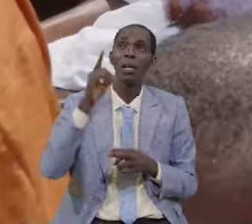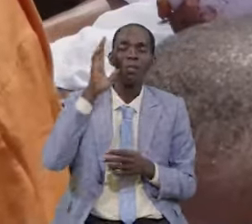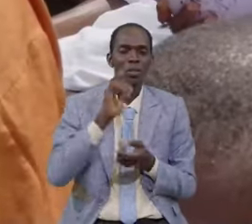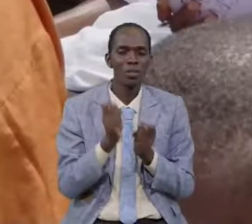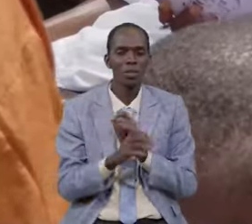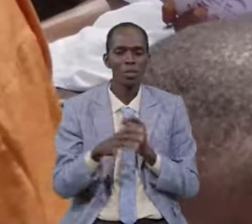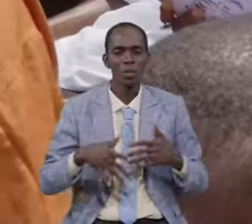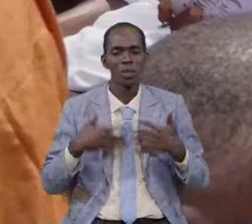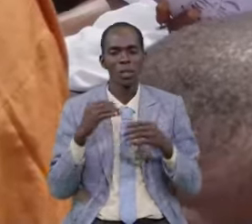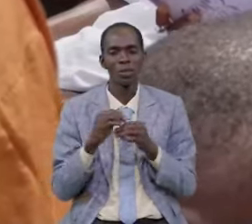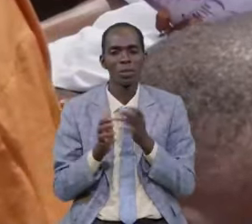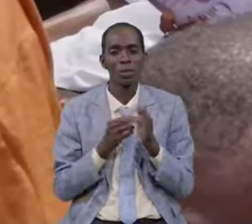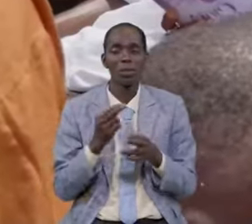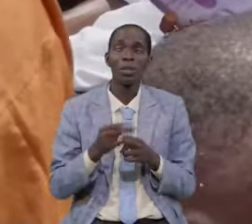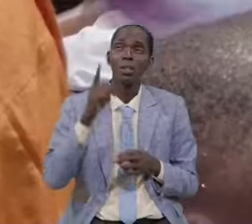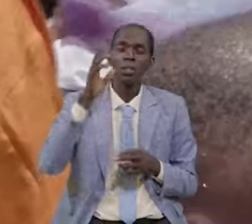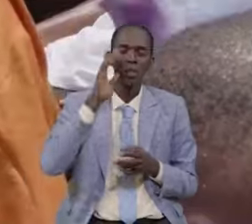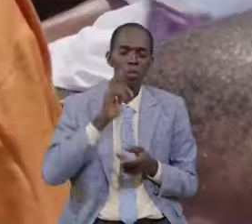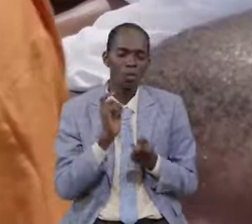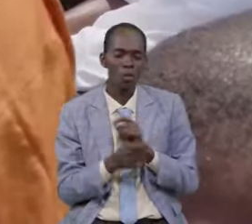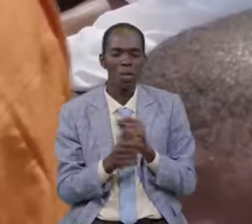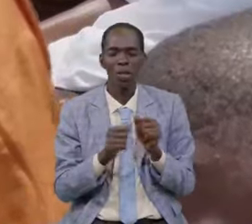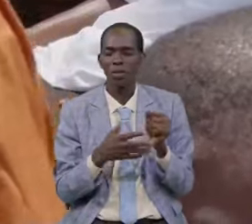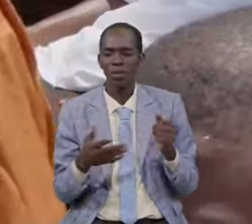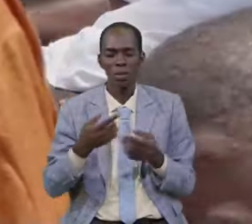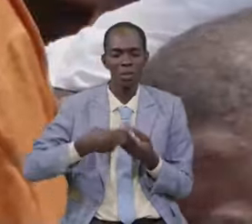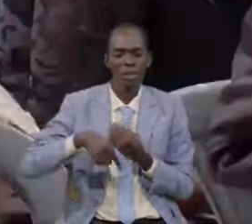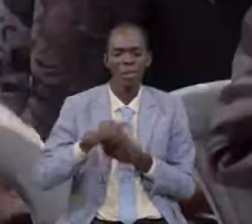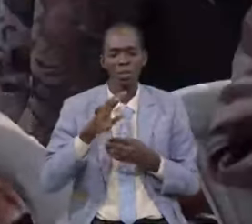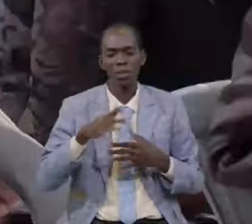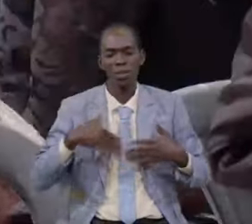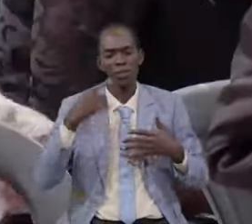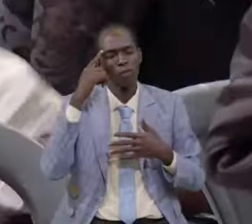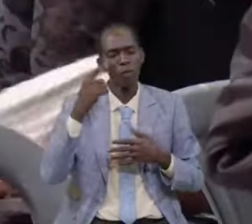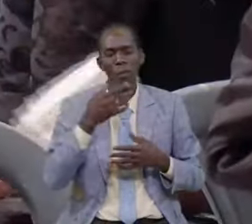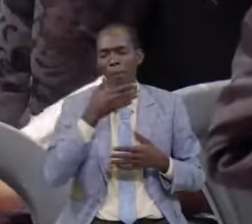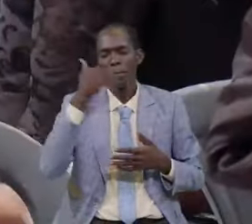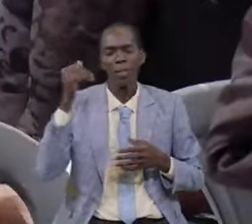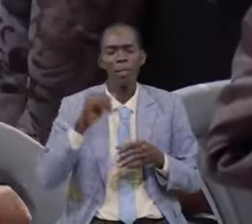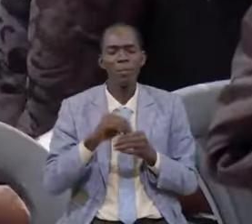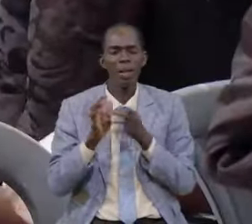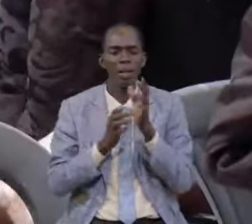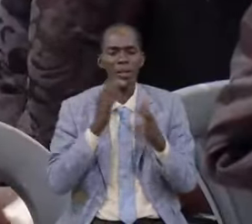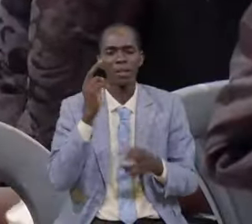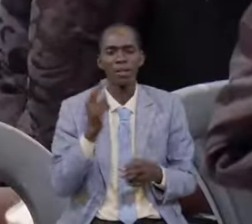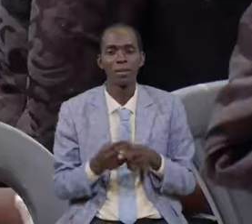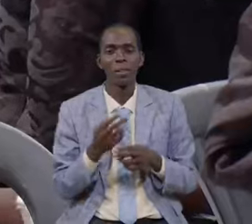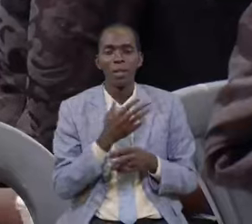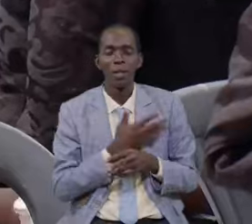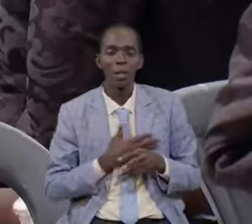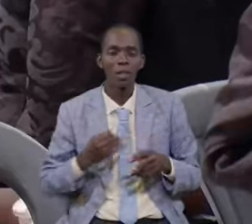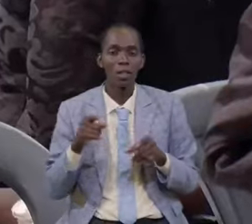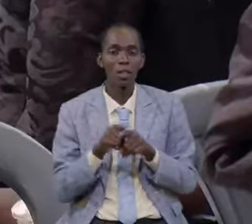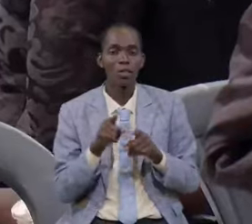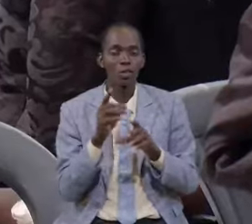va changer tout chose dans ta vie pour le meilleur au nom de Jésus. Et comme tu vois le monde en train de